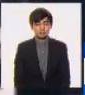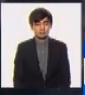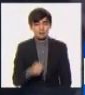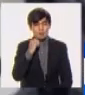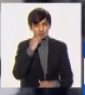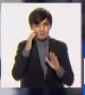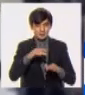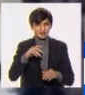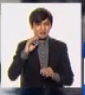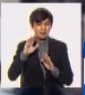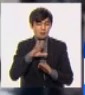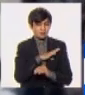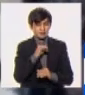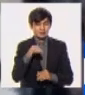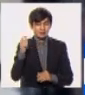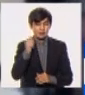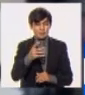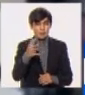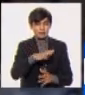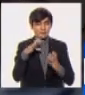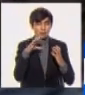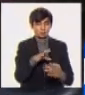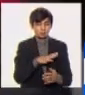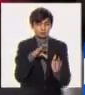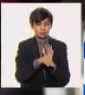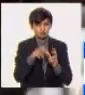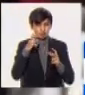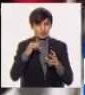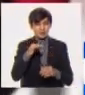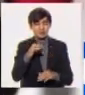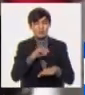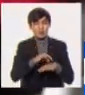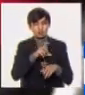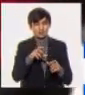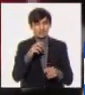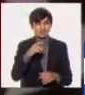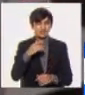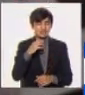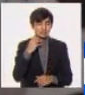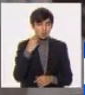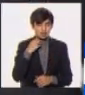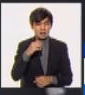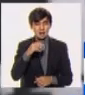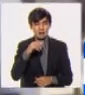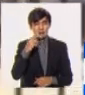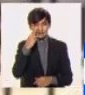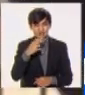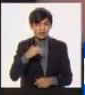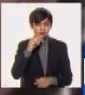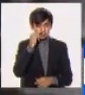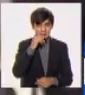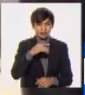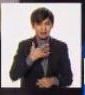Мәскеу қаласынан 5 автобуспен шыққан студенттер осы. Ал олардың ішіндегі науқастар Қызылорда, Нұр-Сұлтан, Тараз, Шымкент қалаларының тумалары.